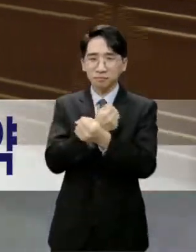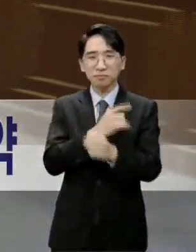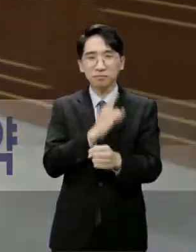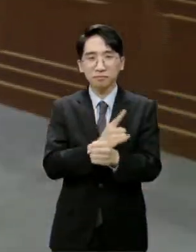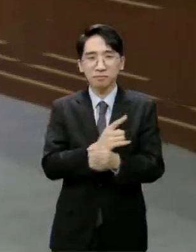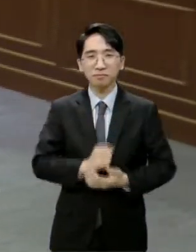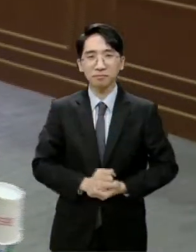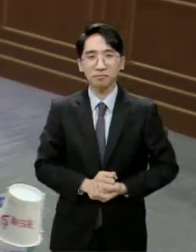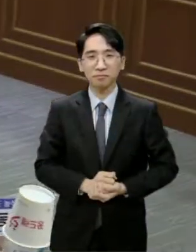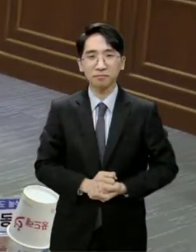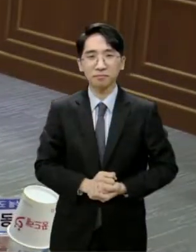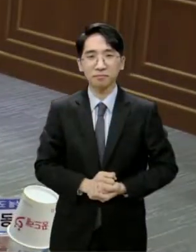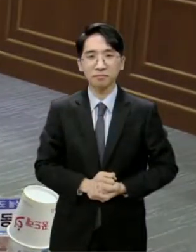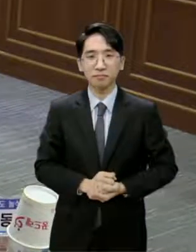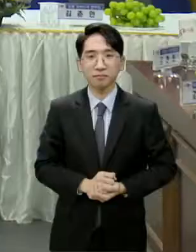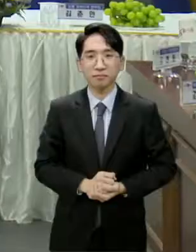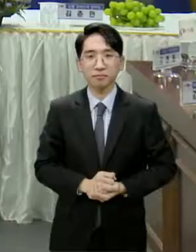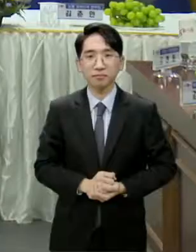담당할 예정입니다.